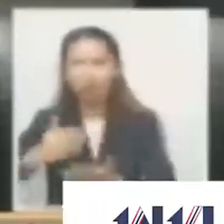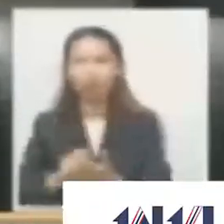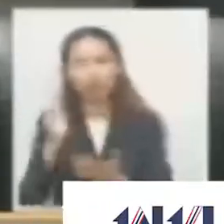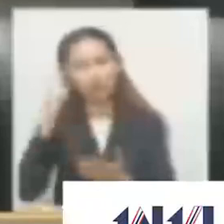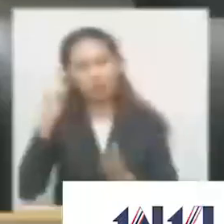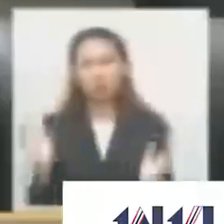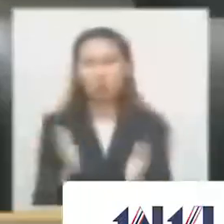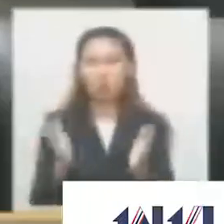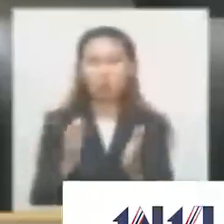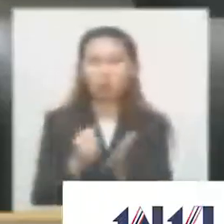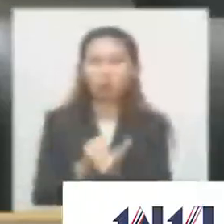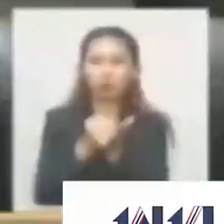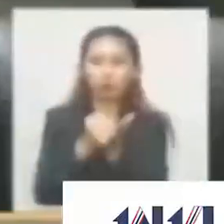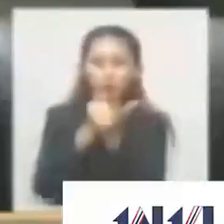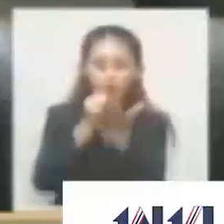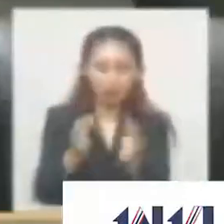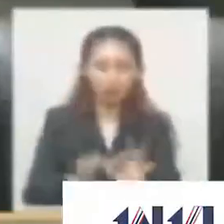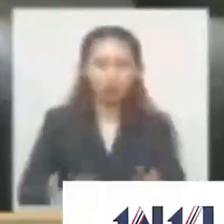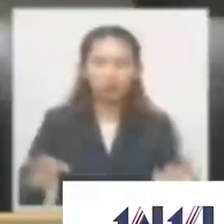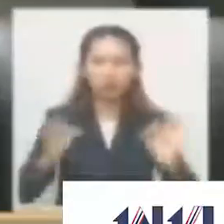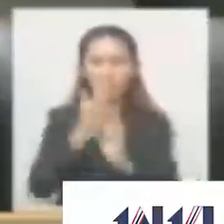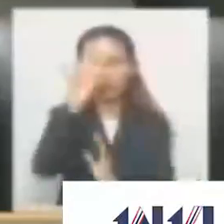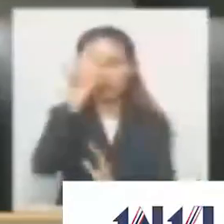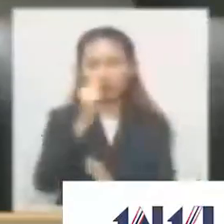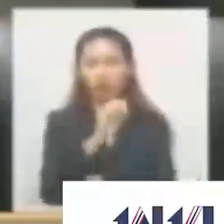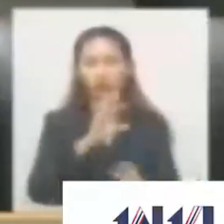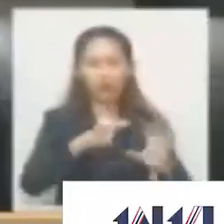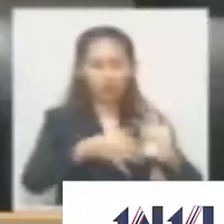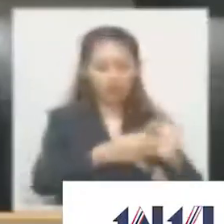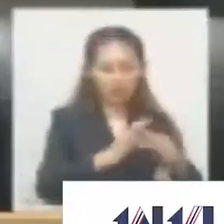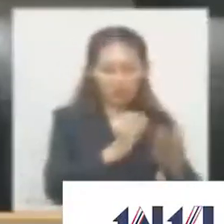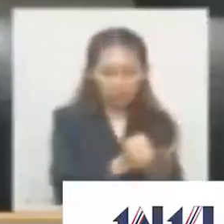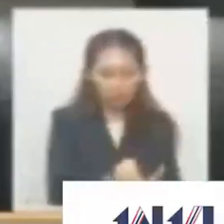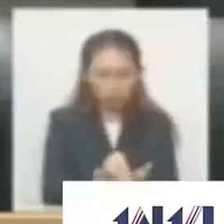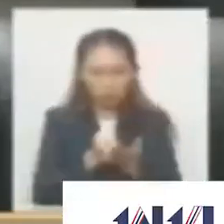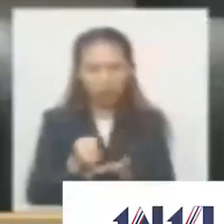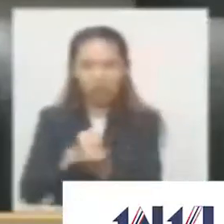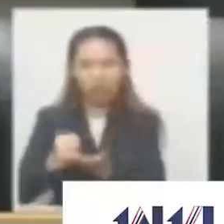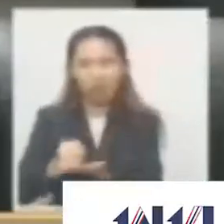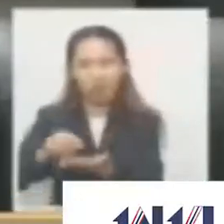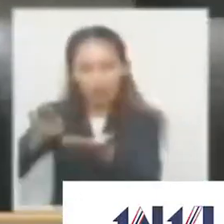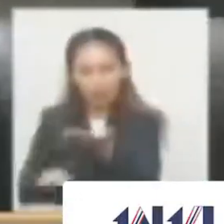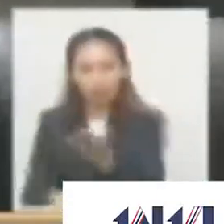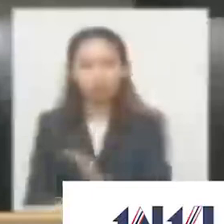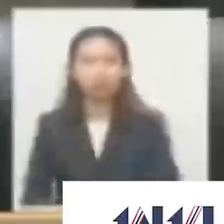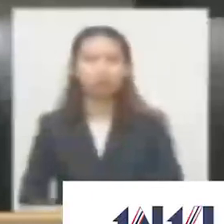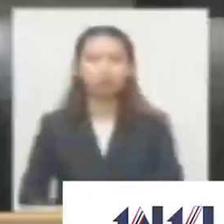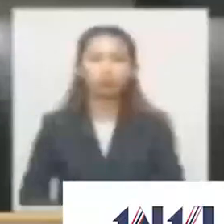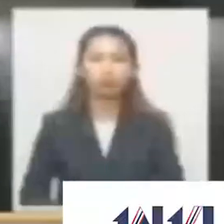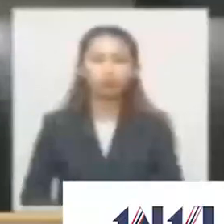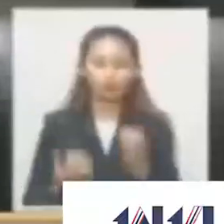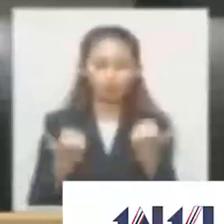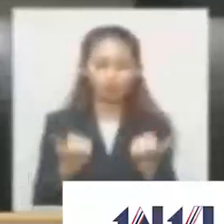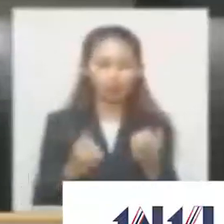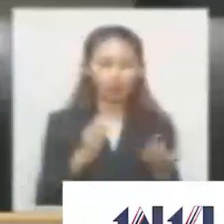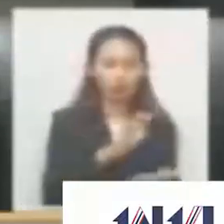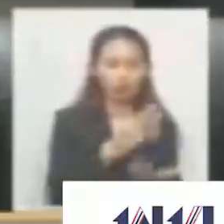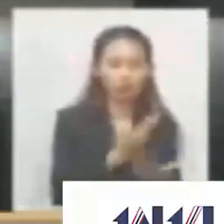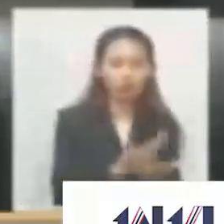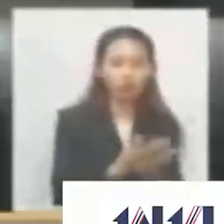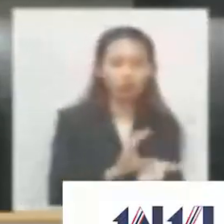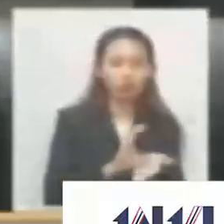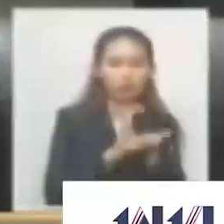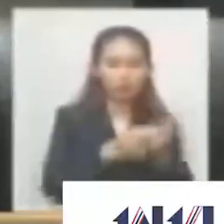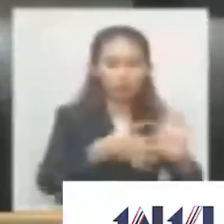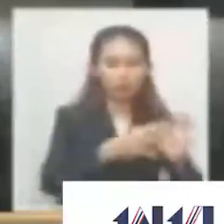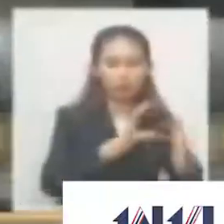คือการต้านยาเสพติดนะครับผมอยากให้ท่านเพิ่มงบประมาณท่องเที่ยวและกีฬาซึ่งตอนนี้ถือว่าน้อยนะครับส่วนเรื่องอี